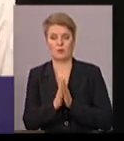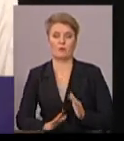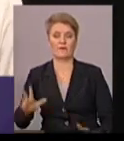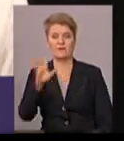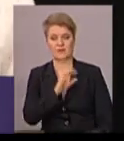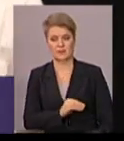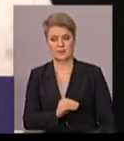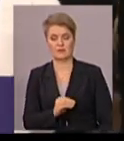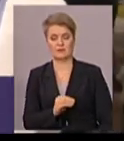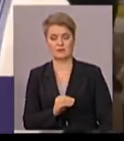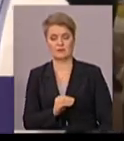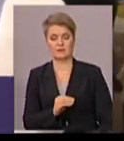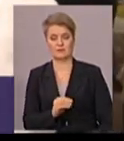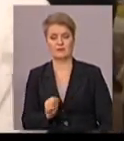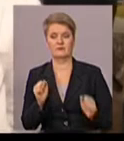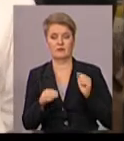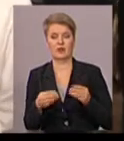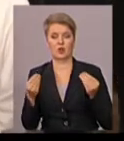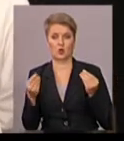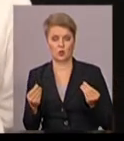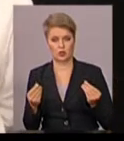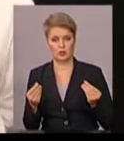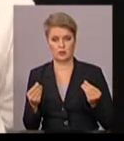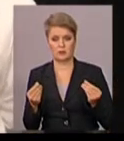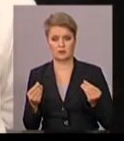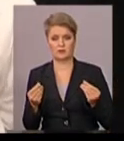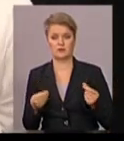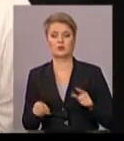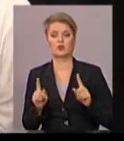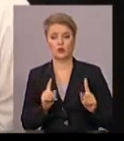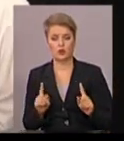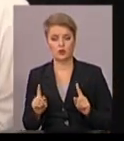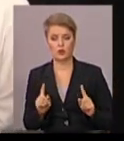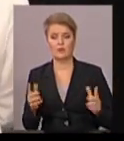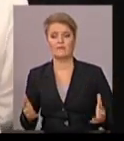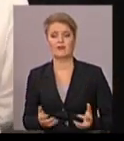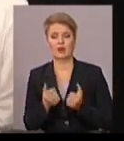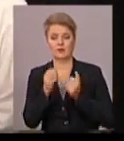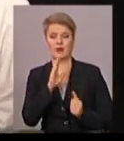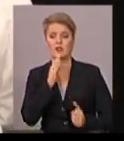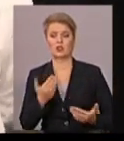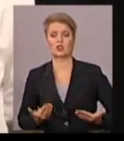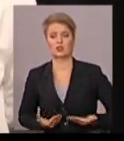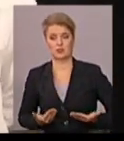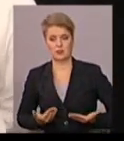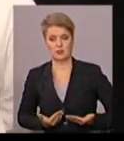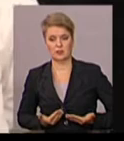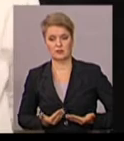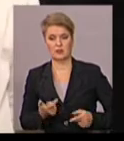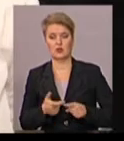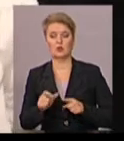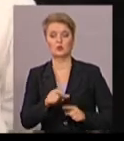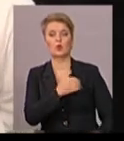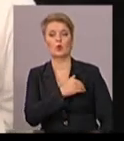всіх здати гроші для того, щоб врятувати її життя. І я дуже